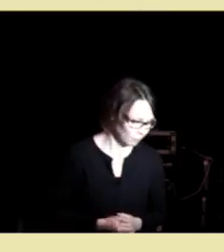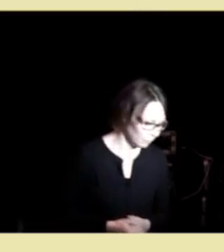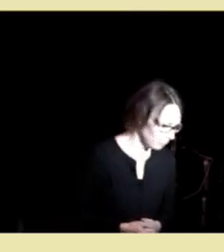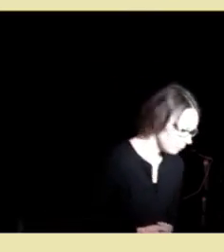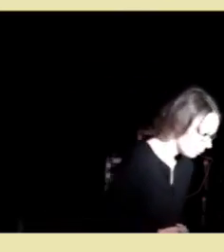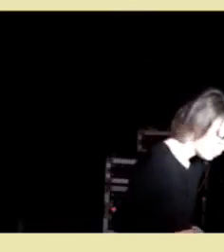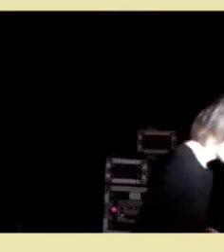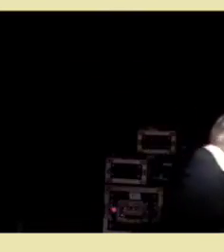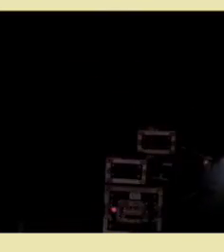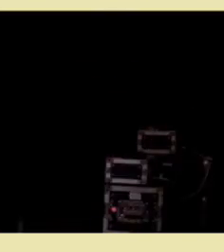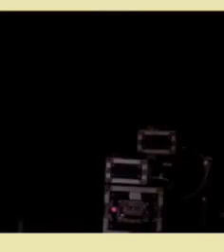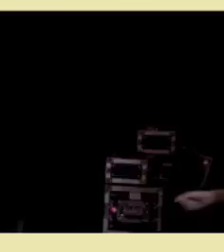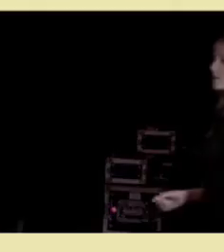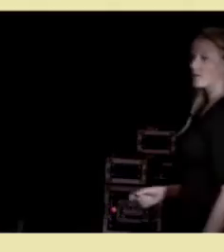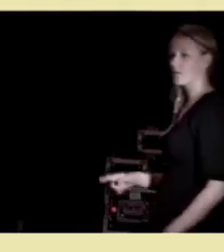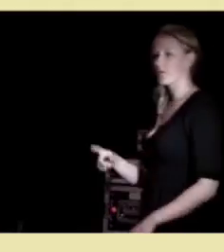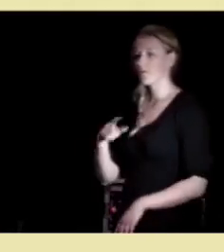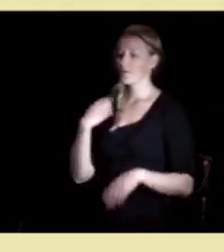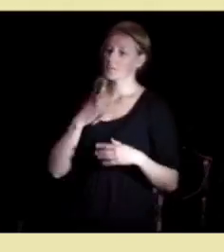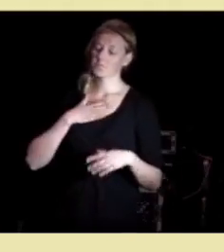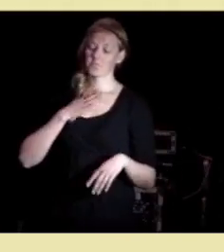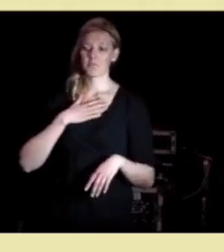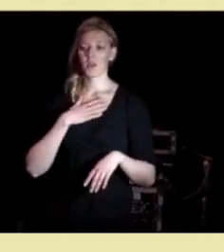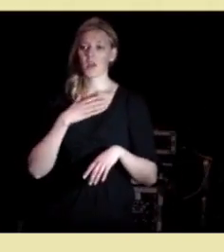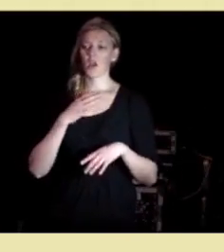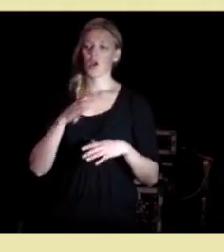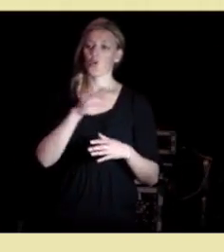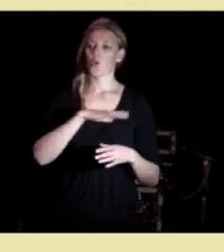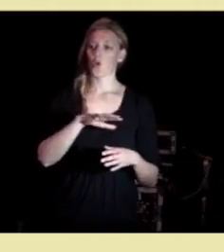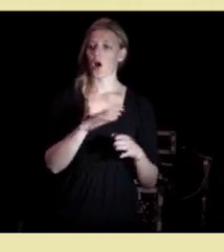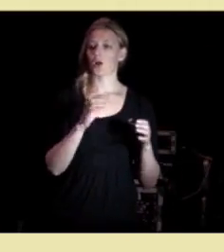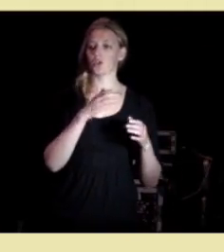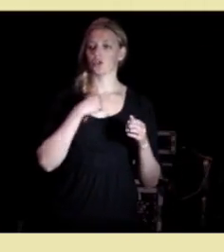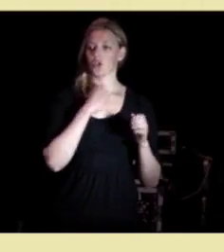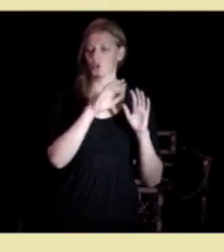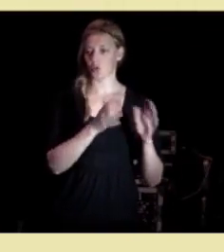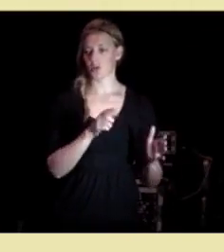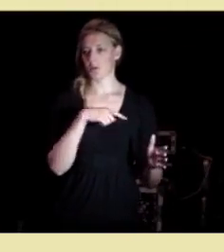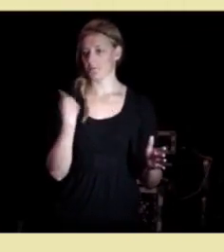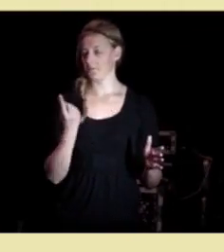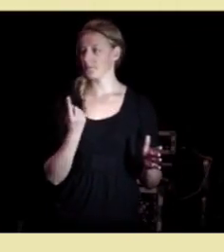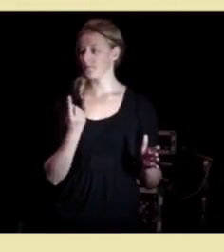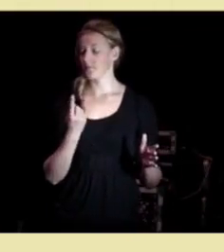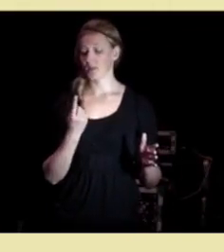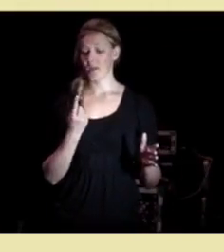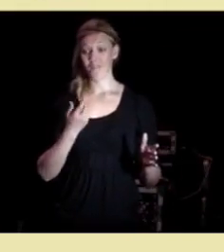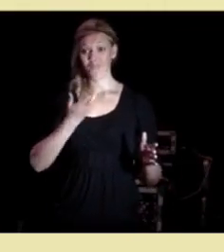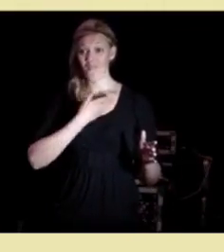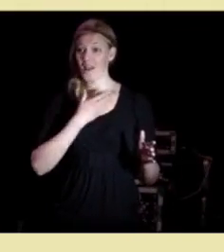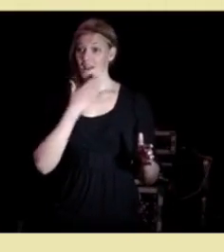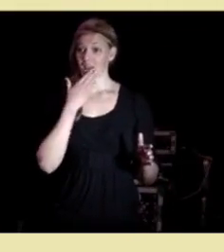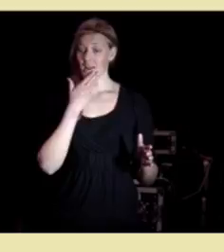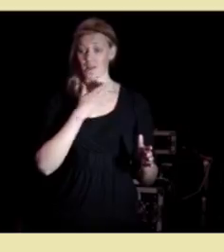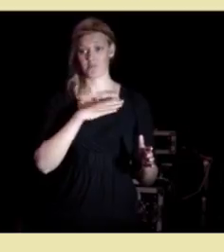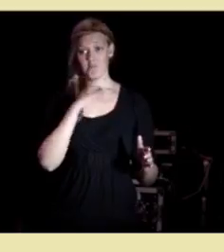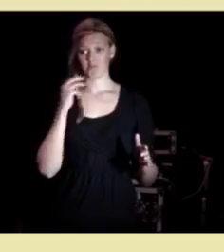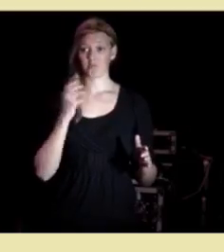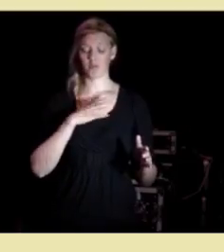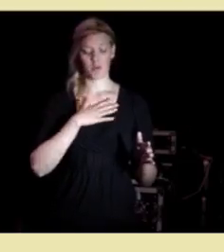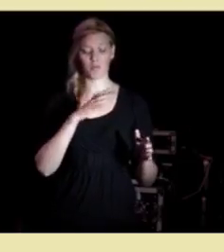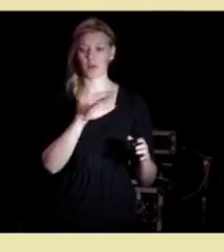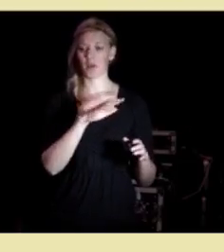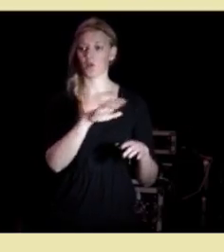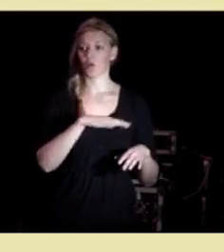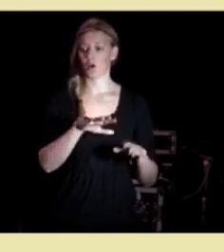Vi er glad i lokalsykehusene våre. Jeg er kjempeglad i lokalsykehusene, og jeg tenker at det er en veldig ressurs i veldig